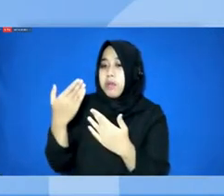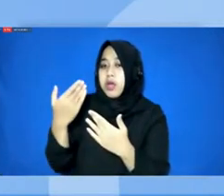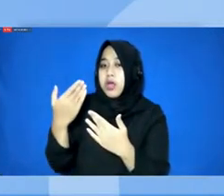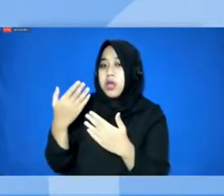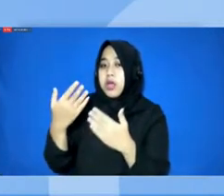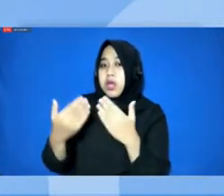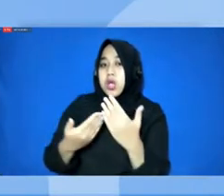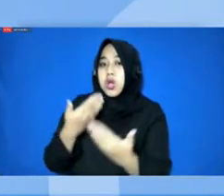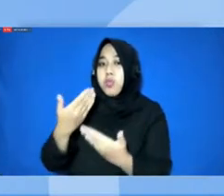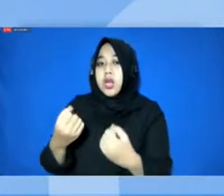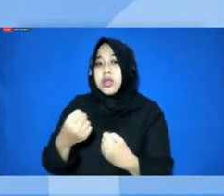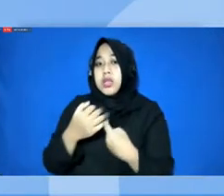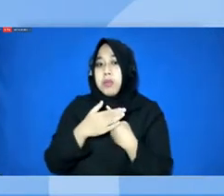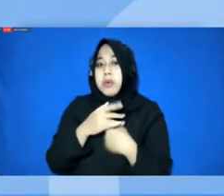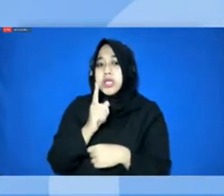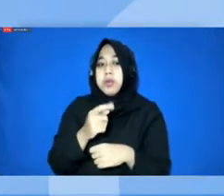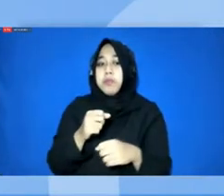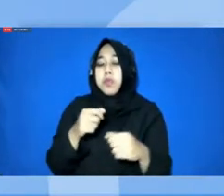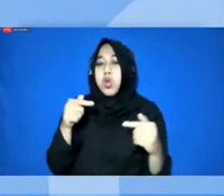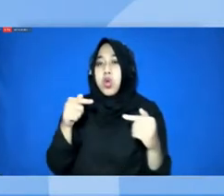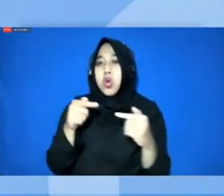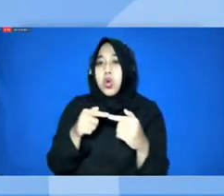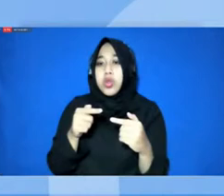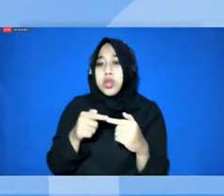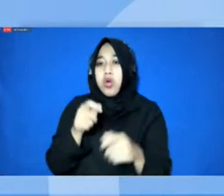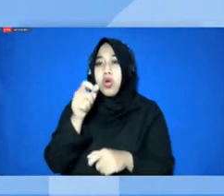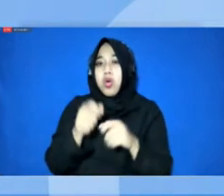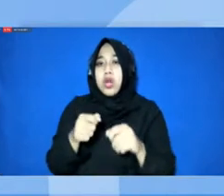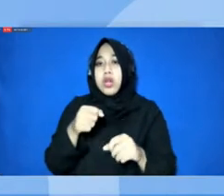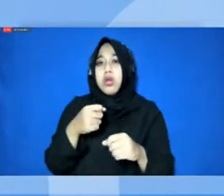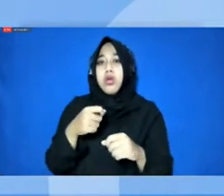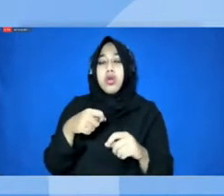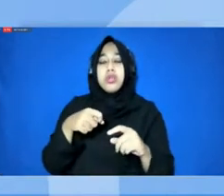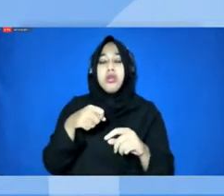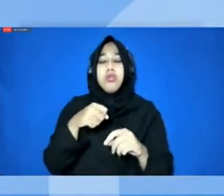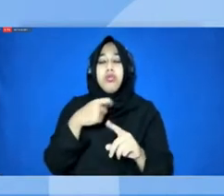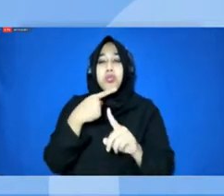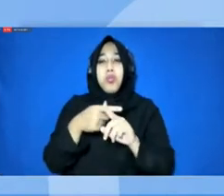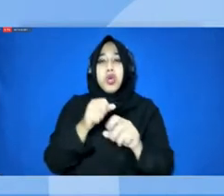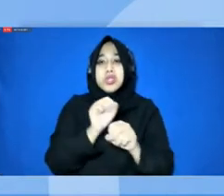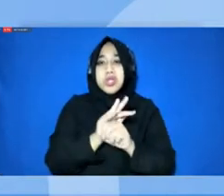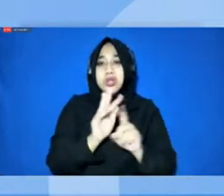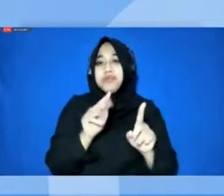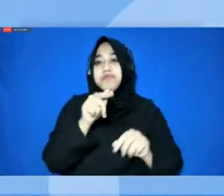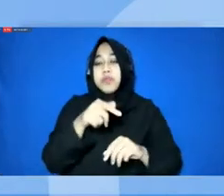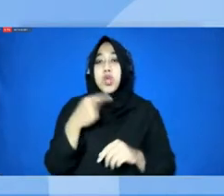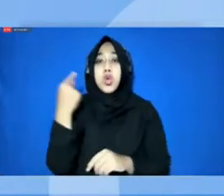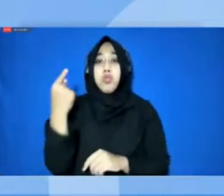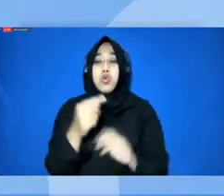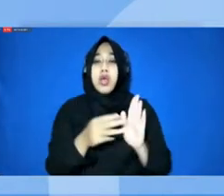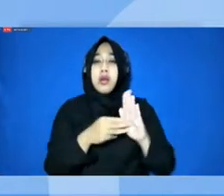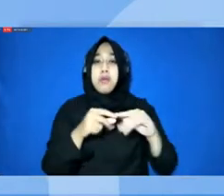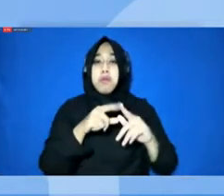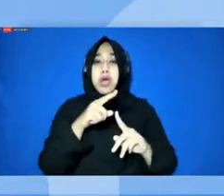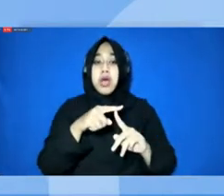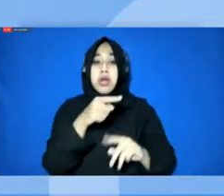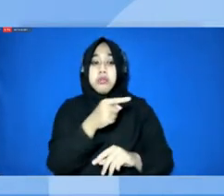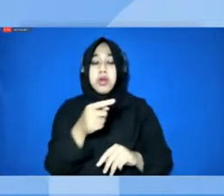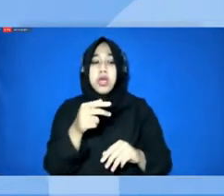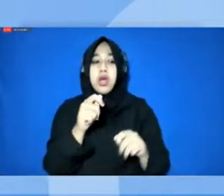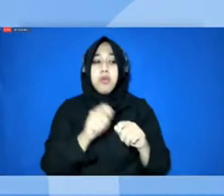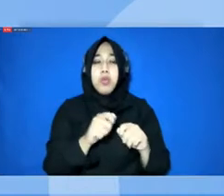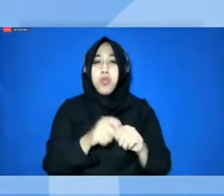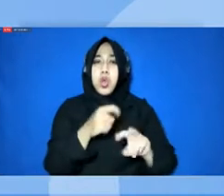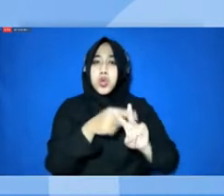kemungkinan terpapar karena kontak dengan orang yang terkonfirmasi positif. Lalu kemudian bulan Maret itu mereka mengeluarkan